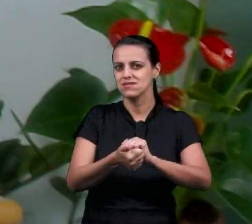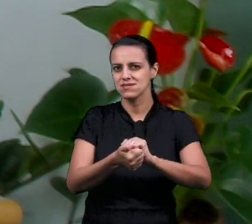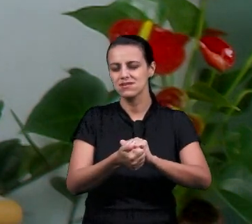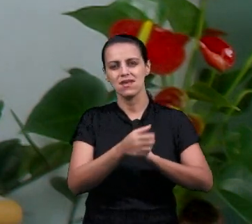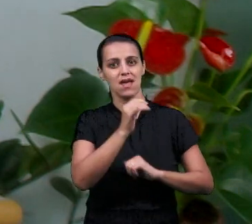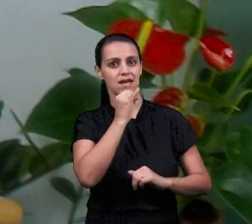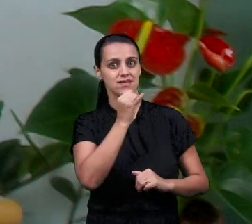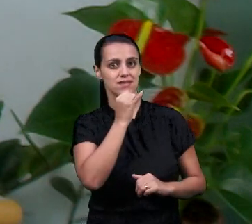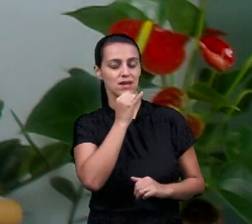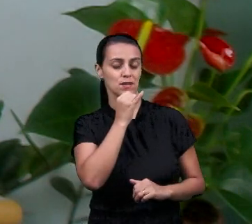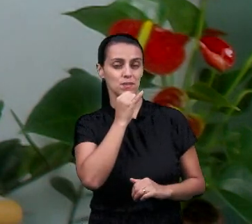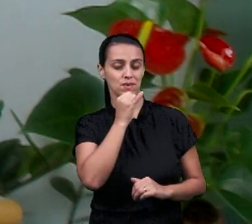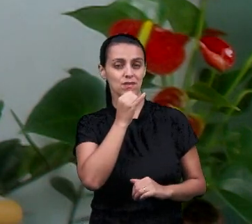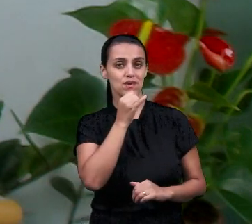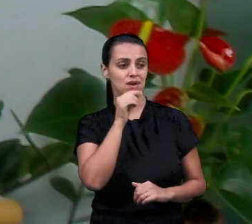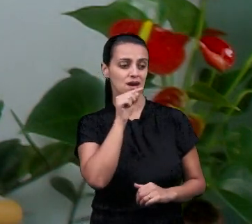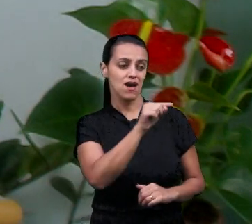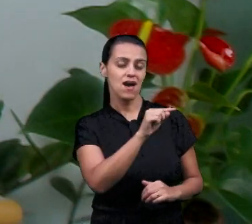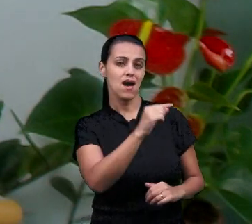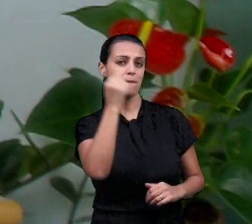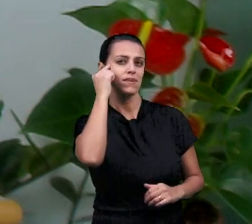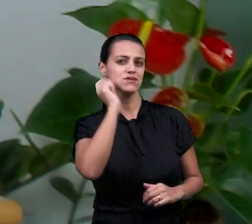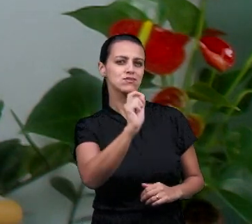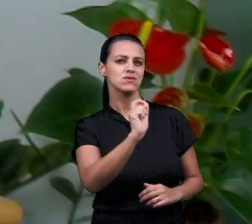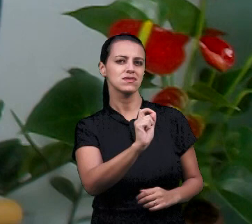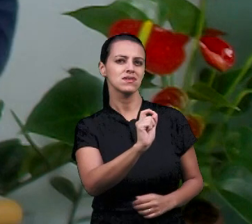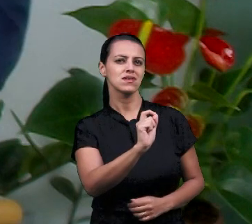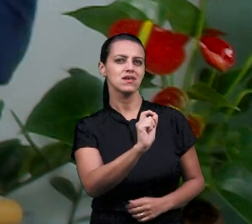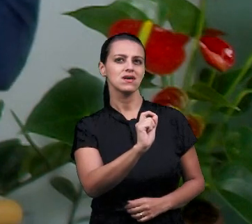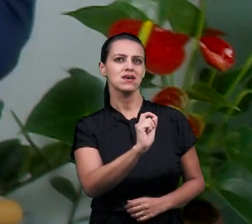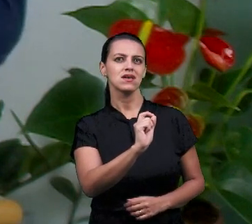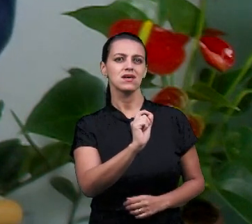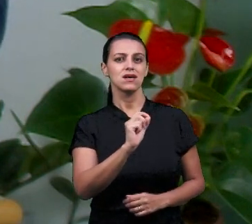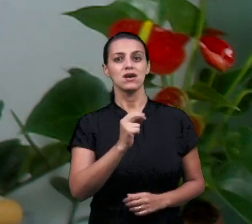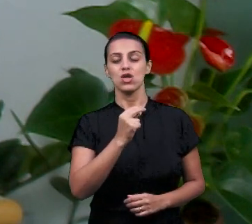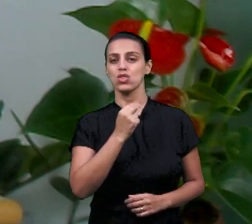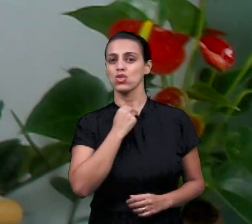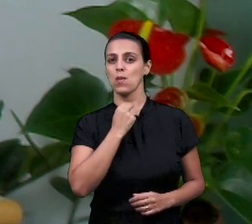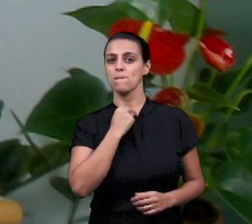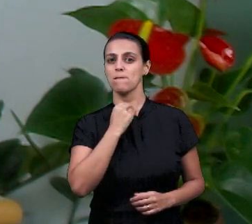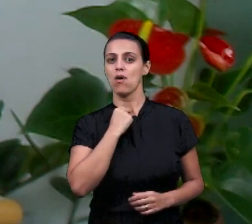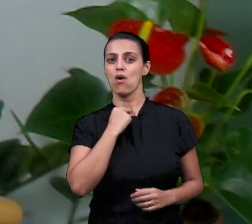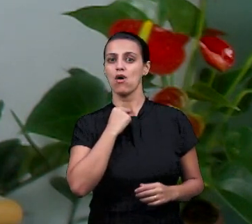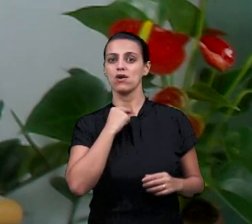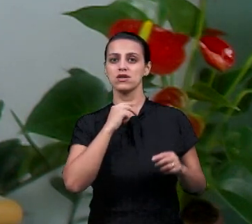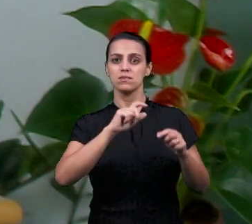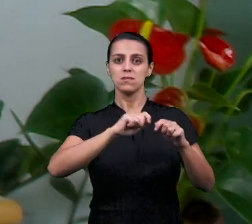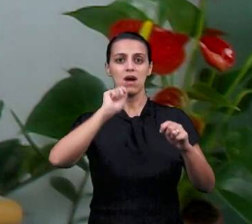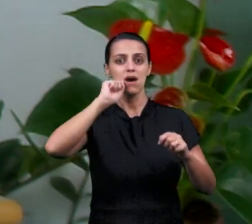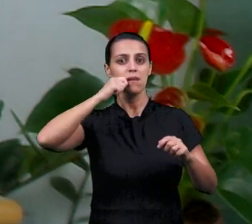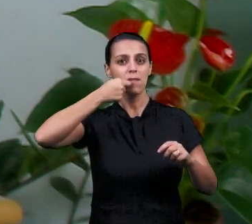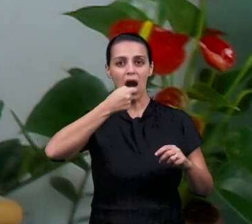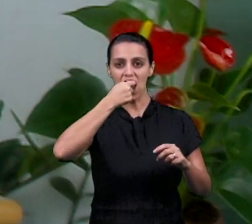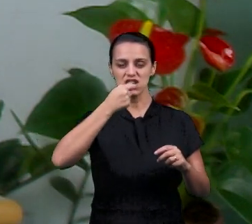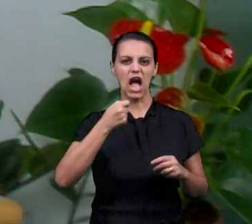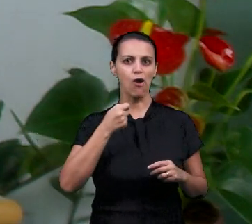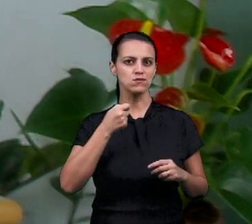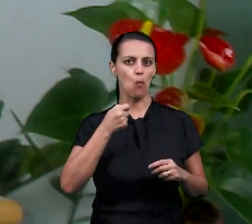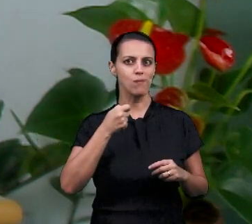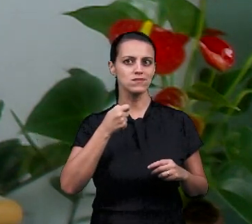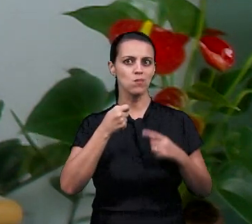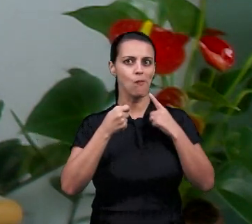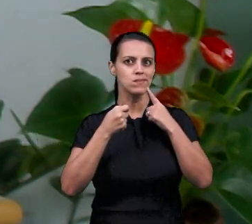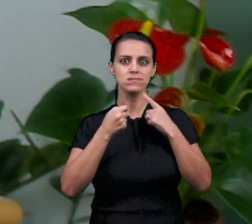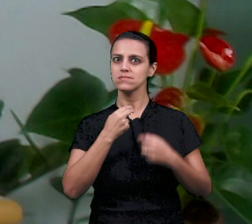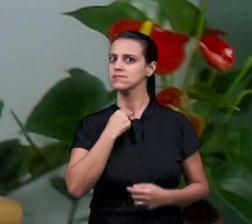peut pas utiliser dans la Sainte Seine, on ne peut pas mâcher les éléments de la